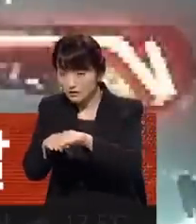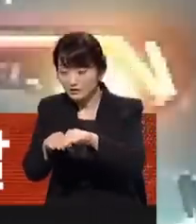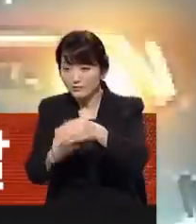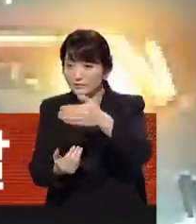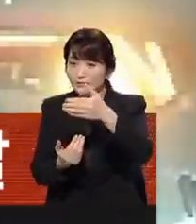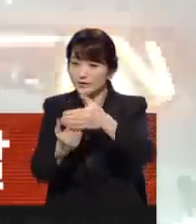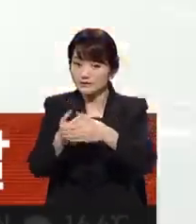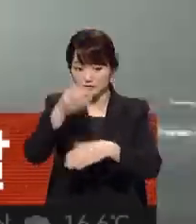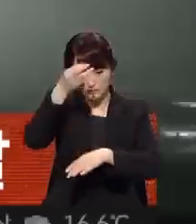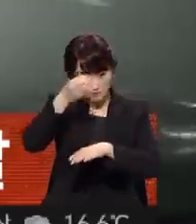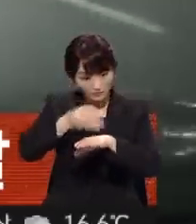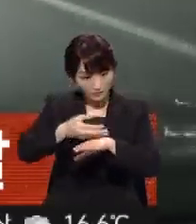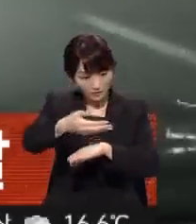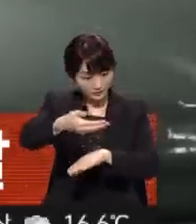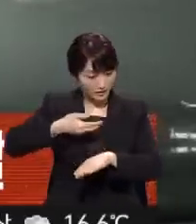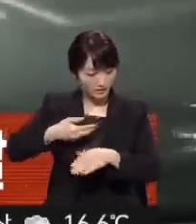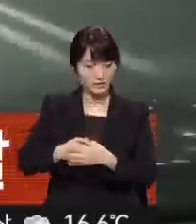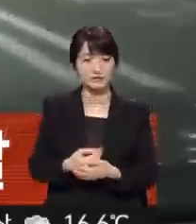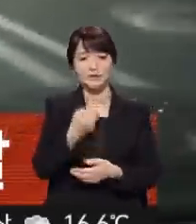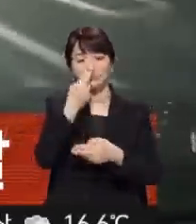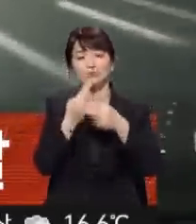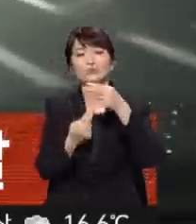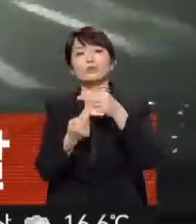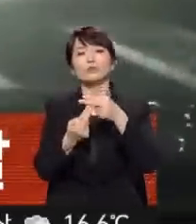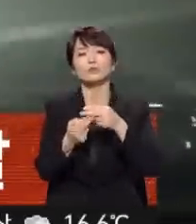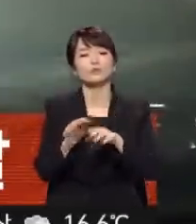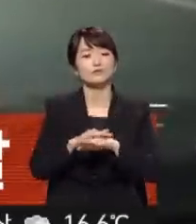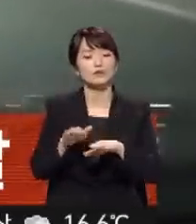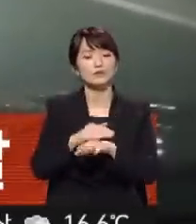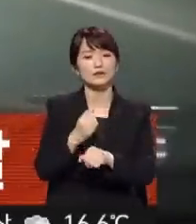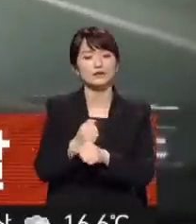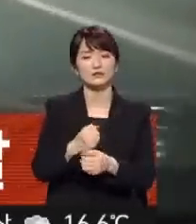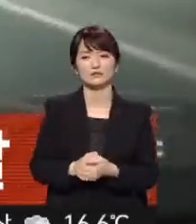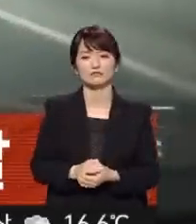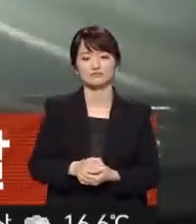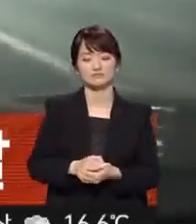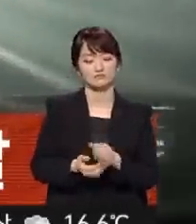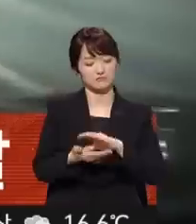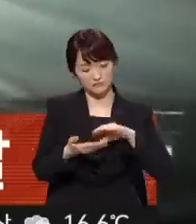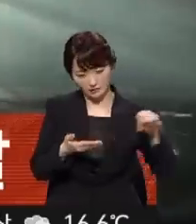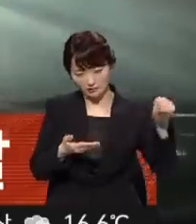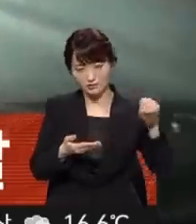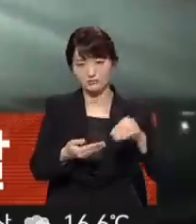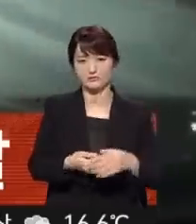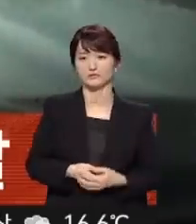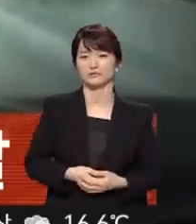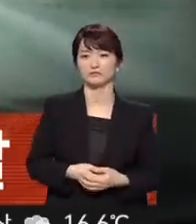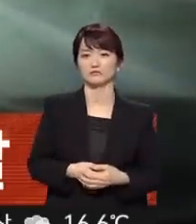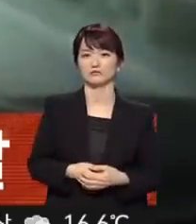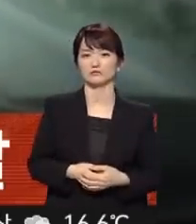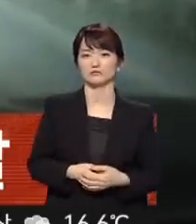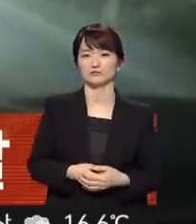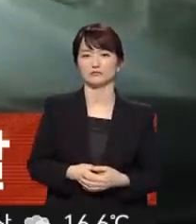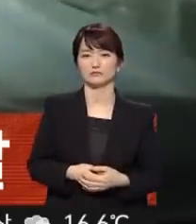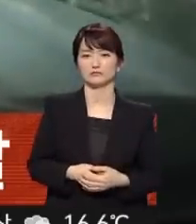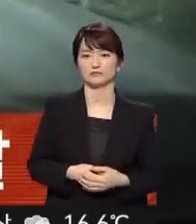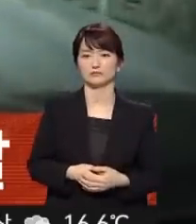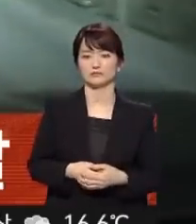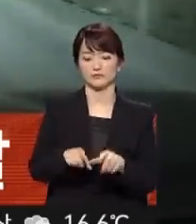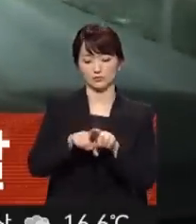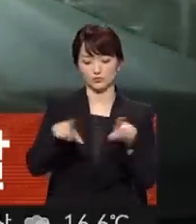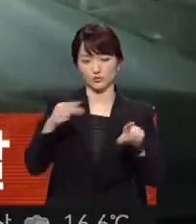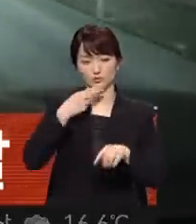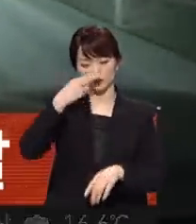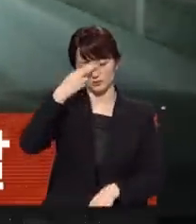그랬더니 아, 보험 처리해라 나는 사과 못하겠다 이렇게 해서 가버렸다라고 하는데요. 그래서 이제 글쓴 이는 보통 이래